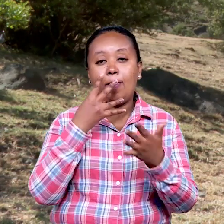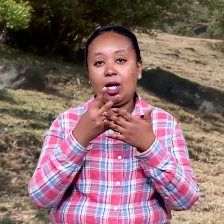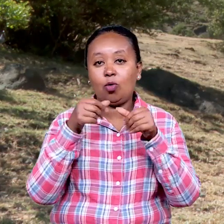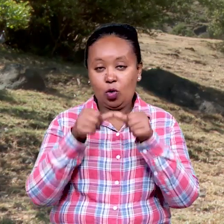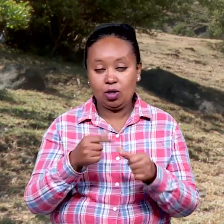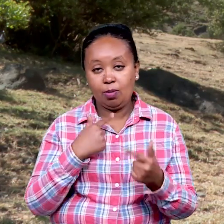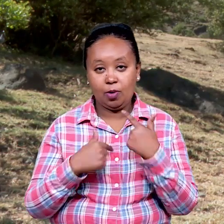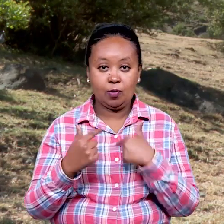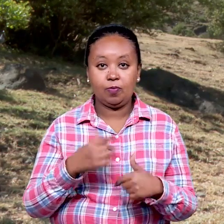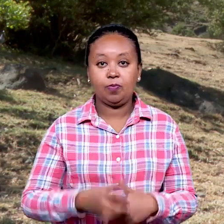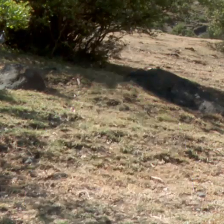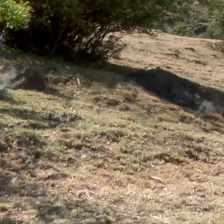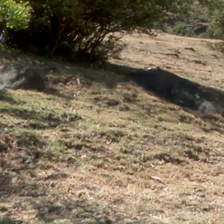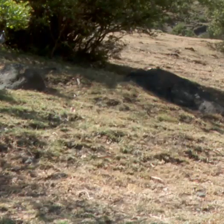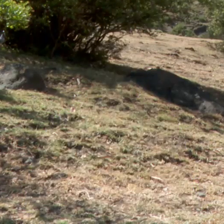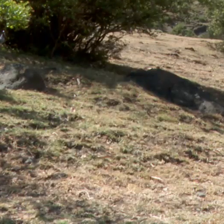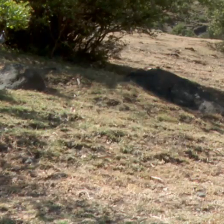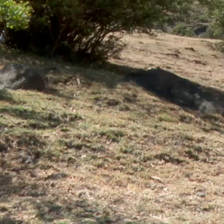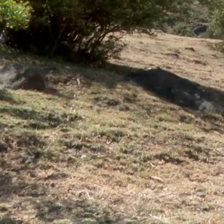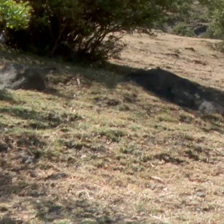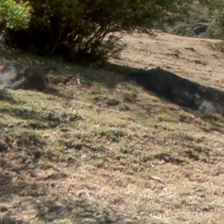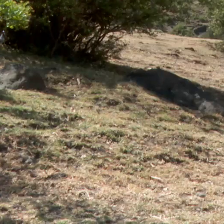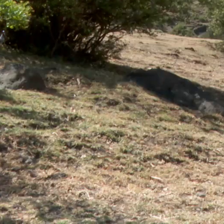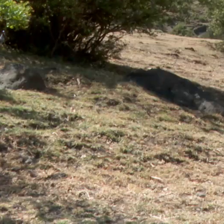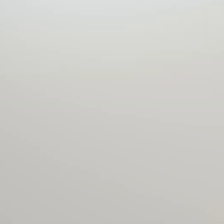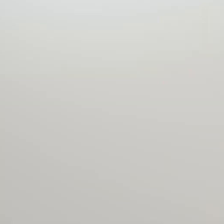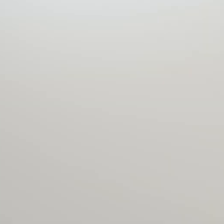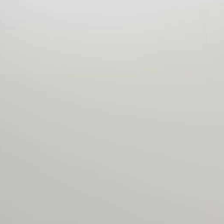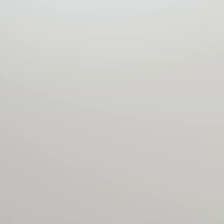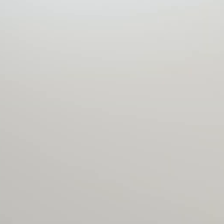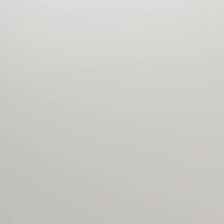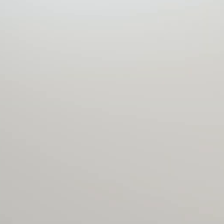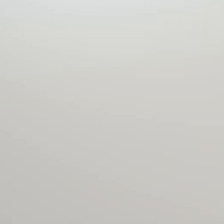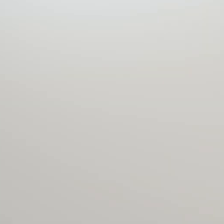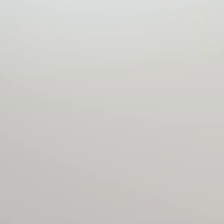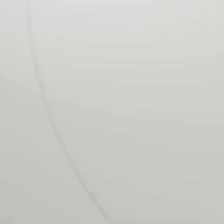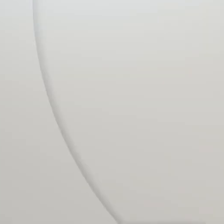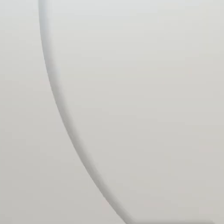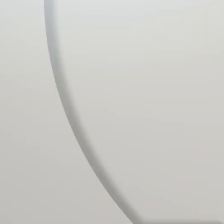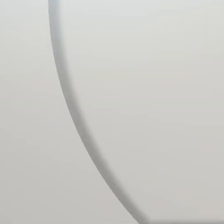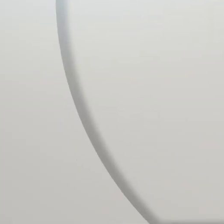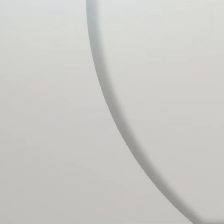በማህበራዊ ሚዲያ መገኛዎቻችን ላይ ልታደርሱን ትችላላችሁ። መልካም ቆይታ ተመኘን።